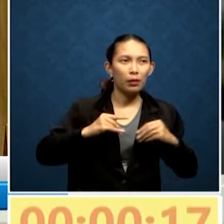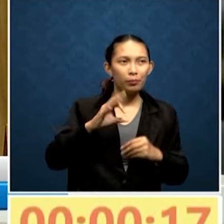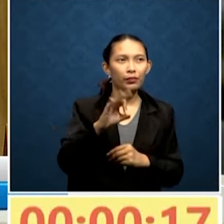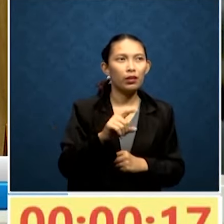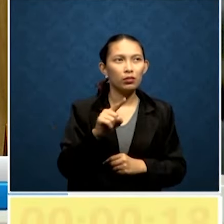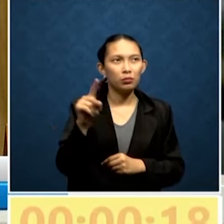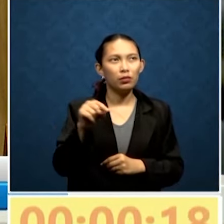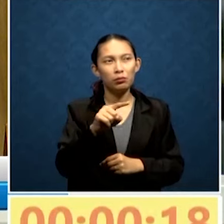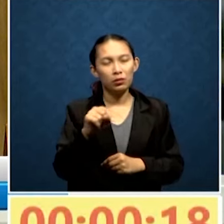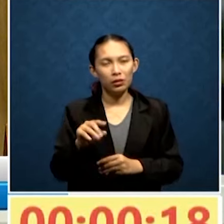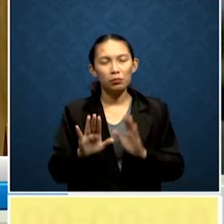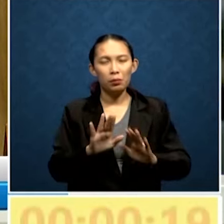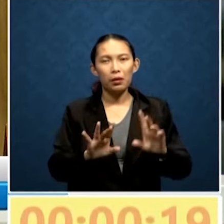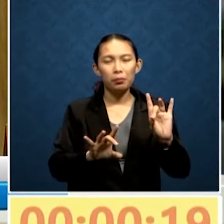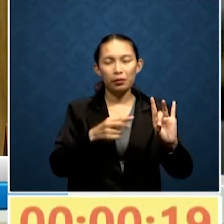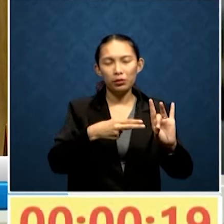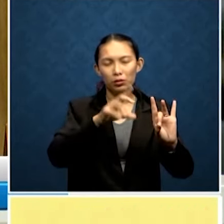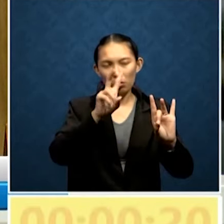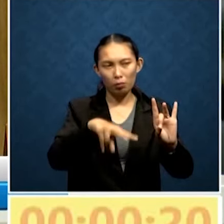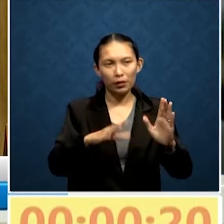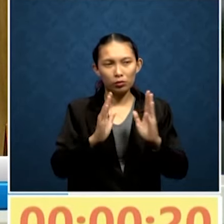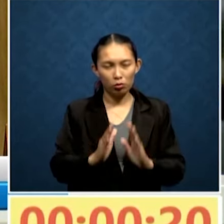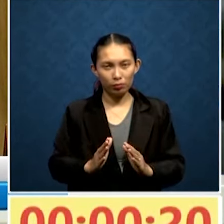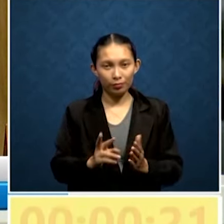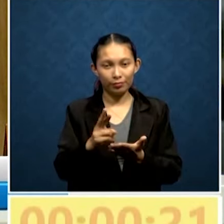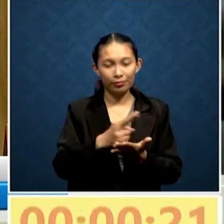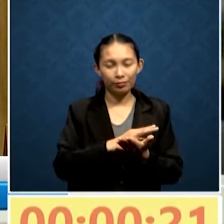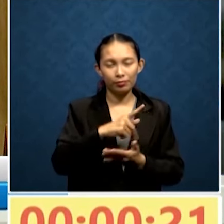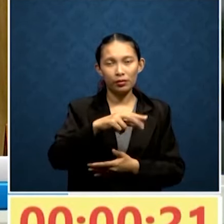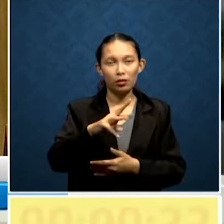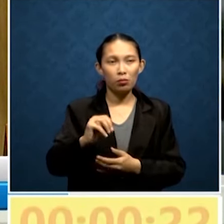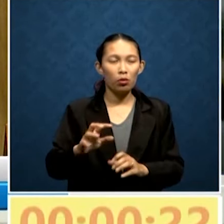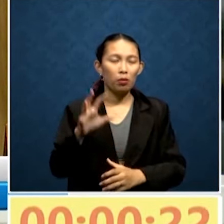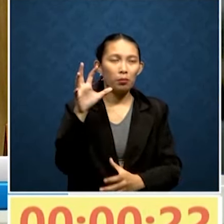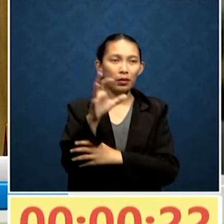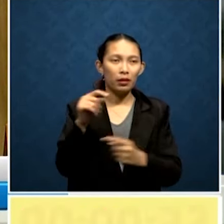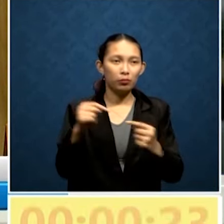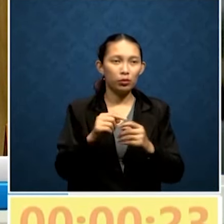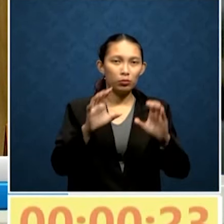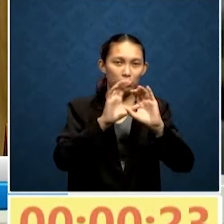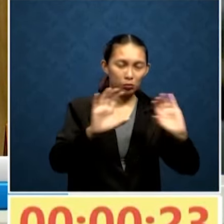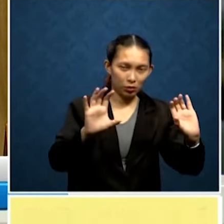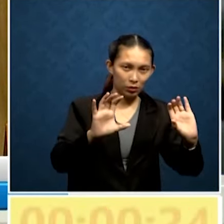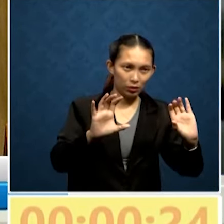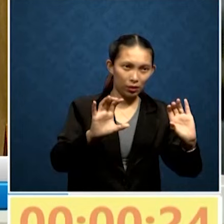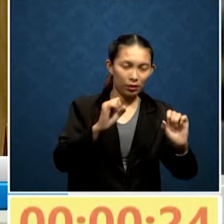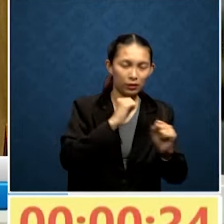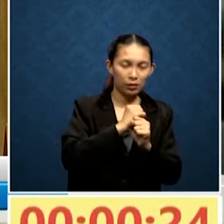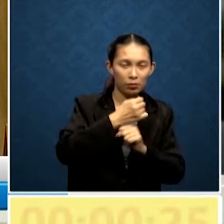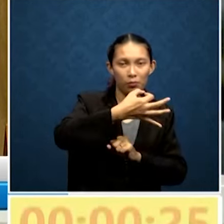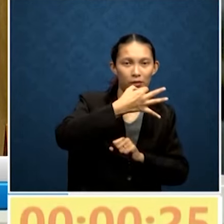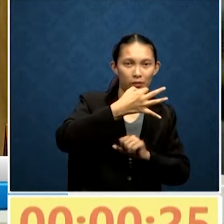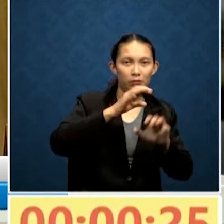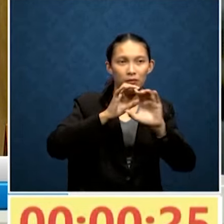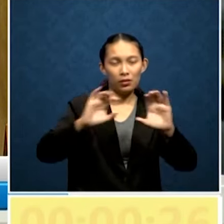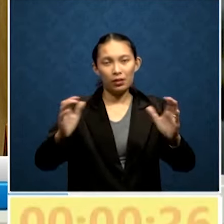91% นะครับ 82,000 กว่าคนที่เห็นด้วยร่างพรบ.จะใช้บังคับกับข้าราชการทั้งสายงานวิชาชีพและสาย